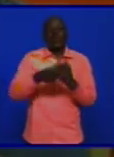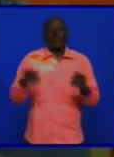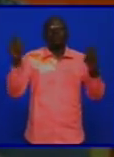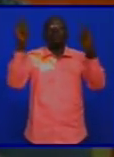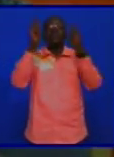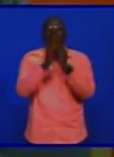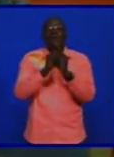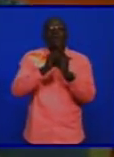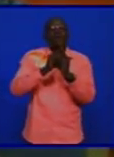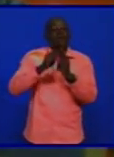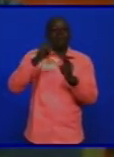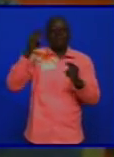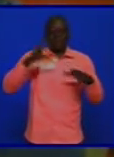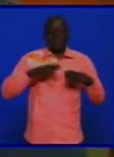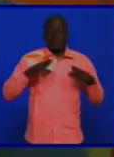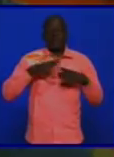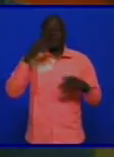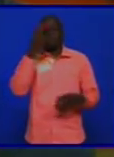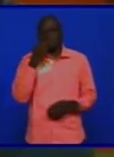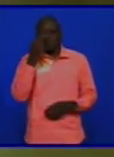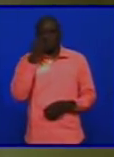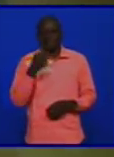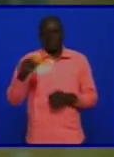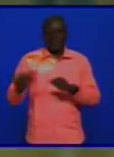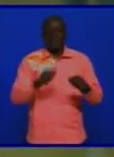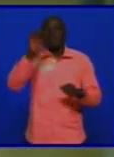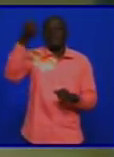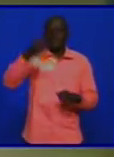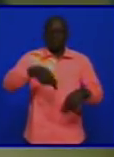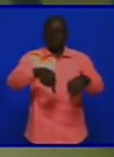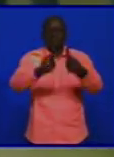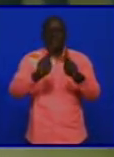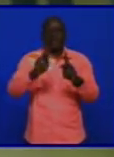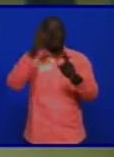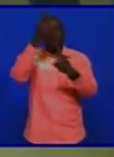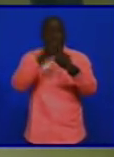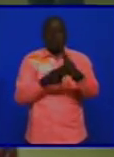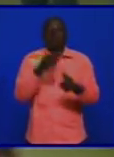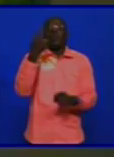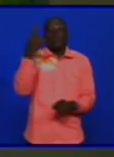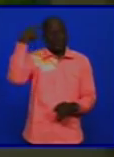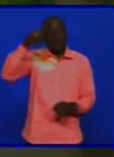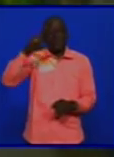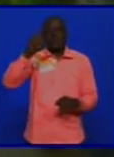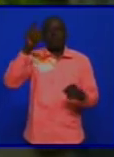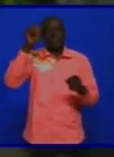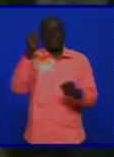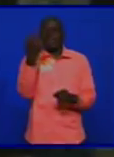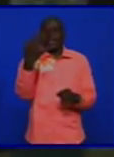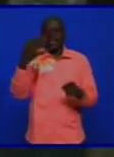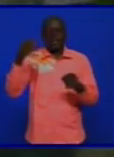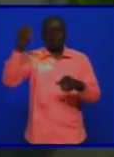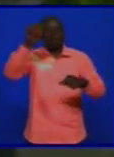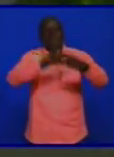Vacances Humour. D'intenses activités qui ont permis un mois durant à une quinzaine de stagiaires d'approfondir